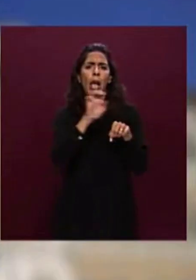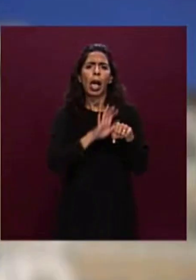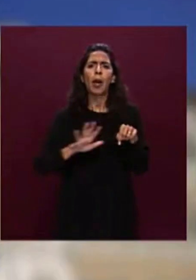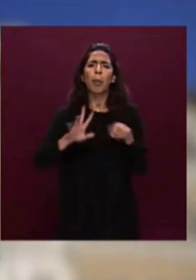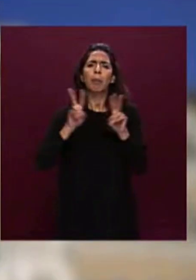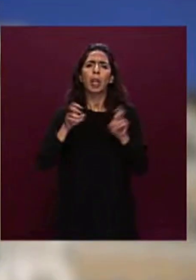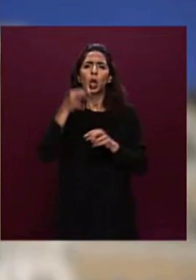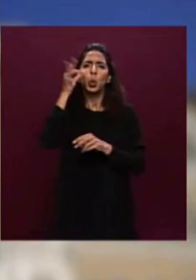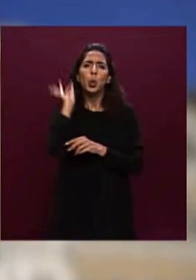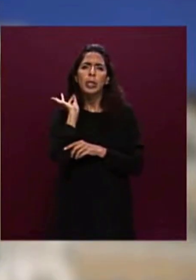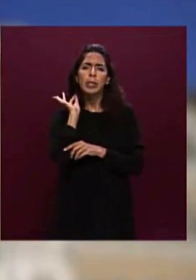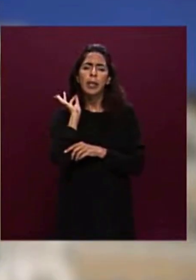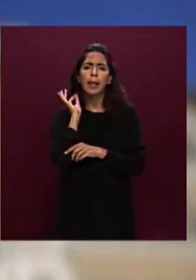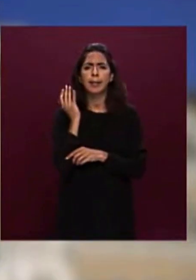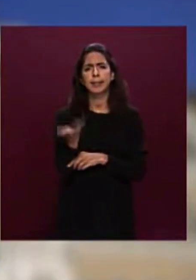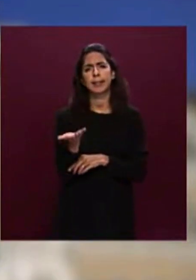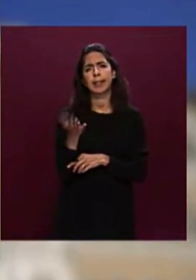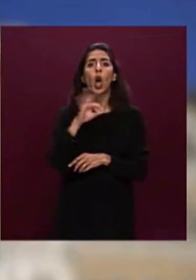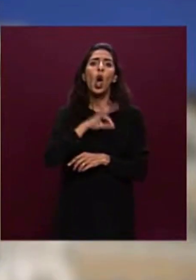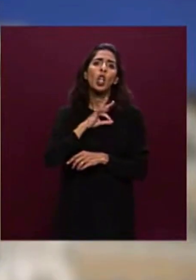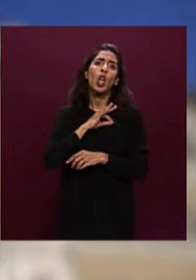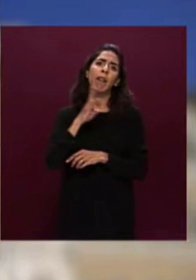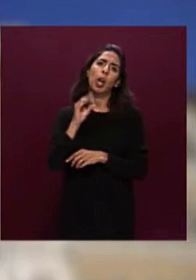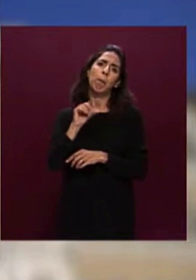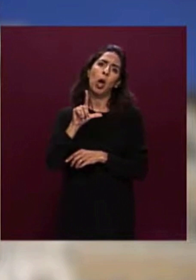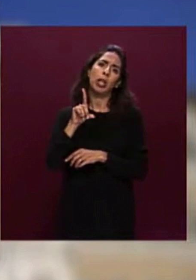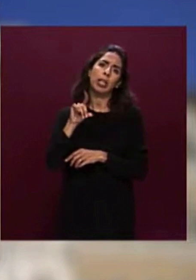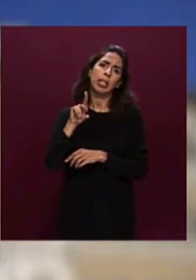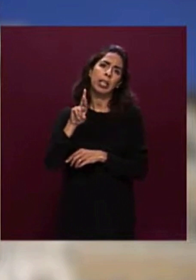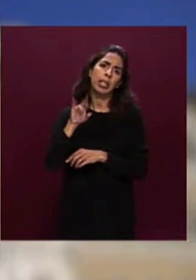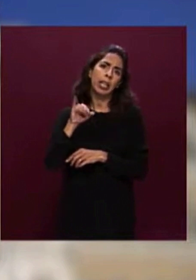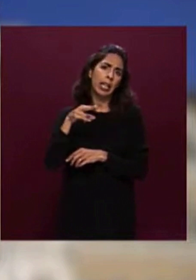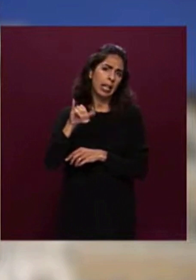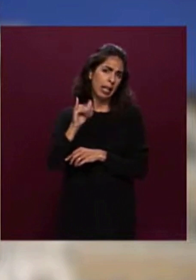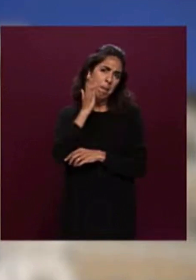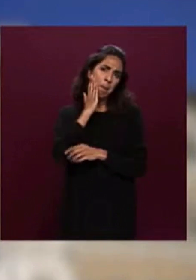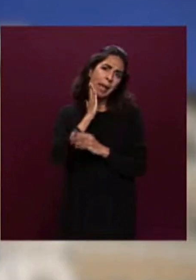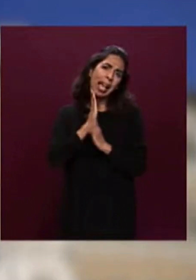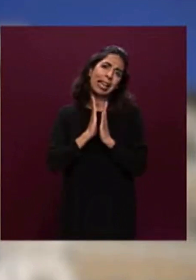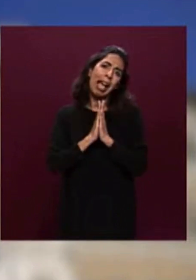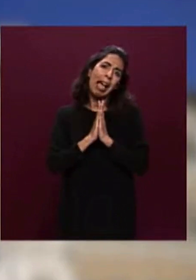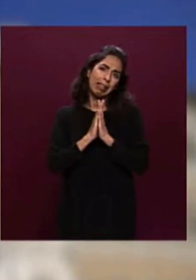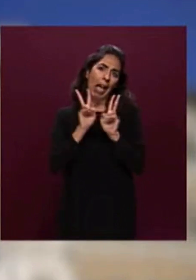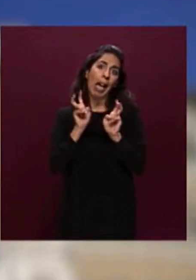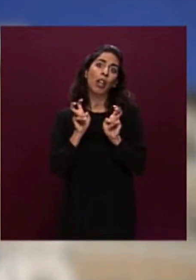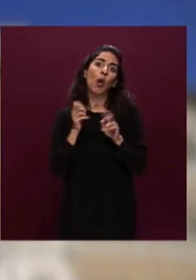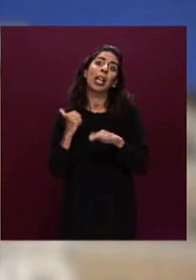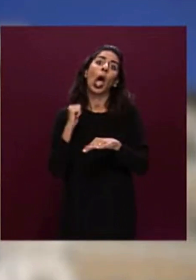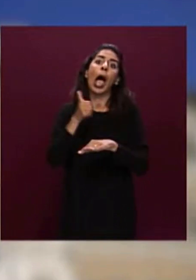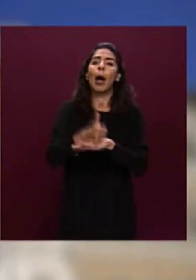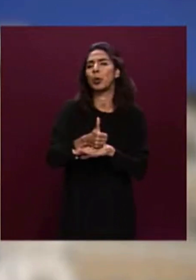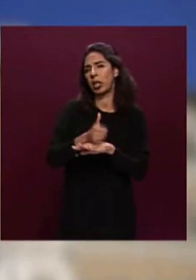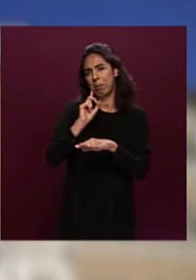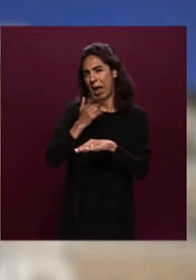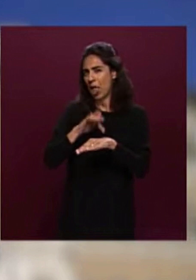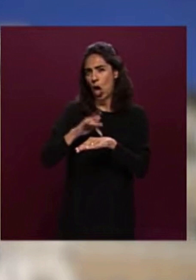Venezia. Onorevole Boldrini, per carità di patria, non entriamo sul tema delle autocrazie, perché le elezioni da quelli che andavano a braccetto con la